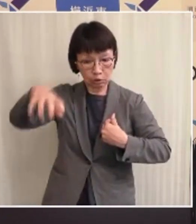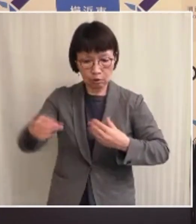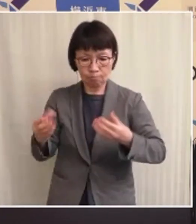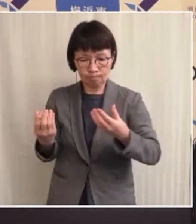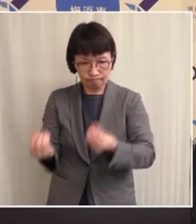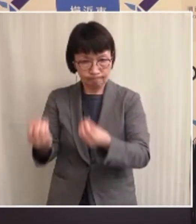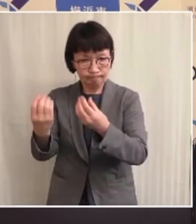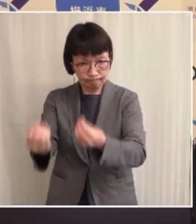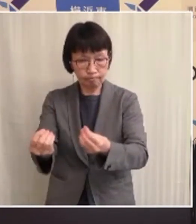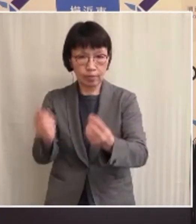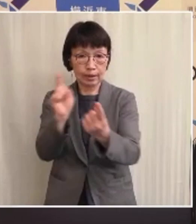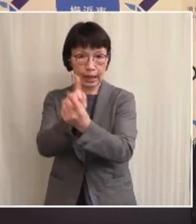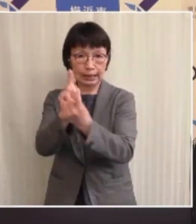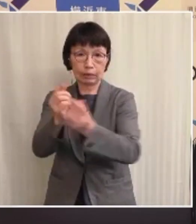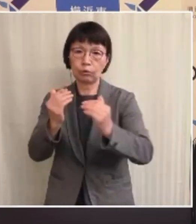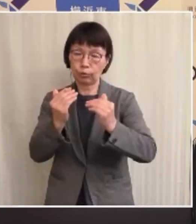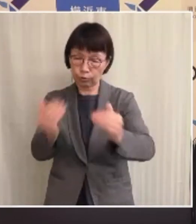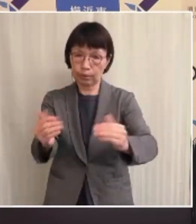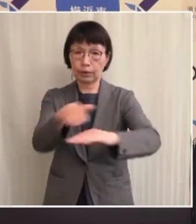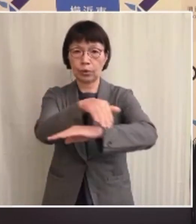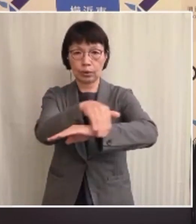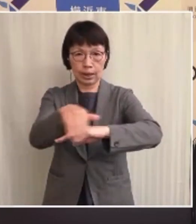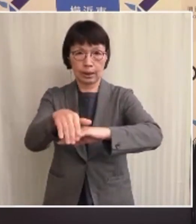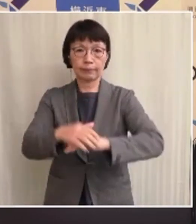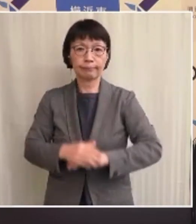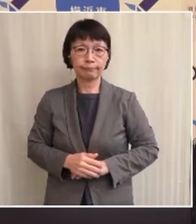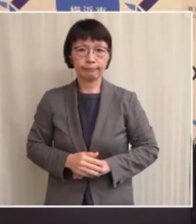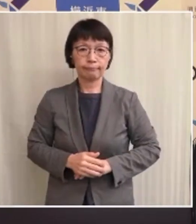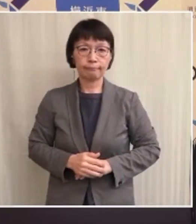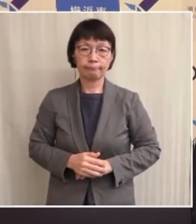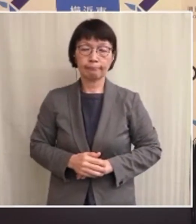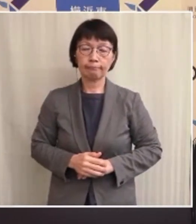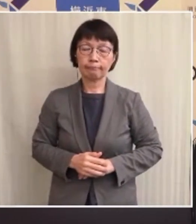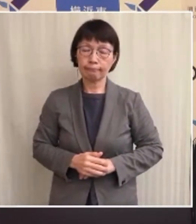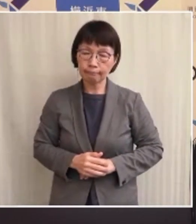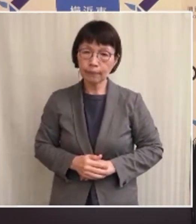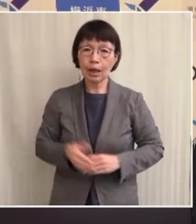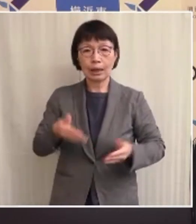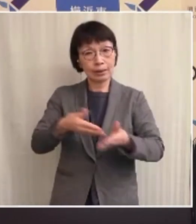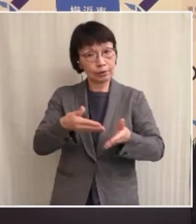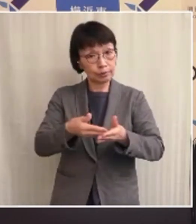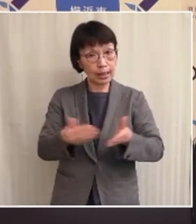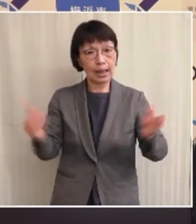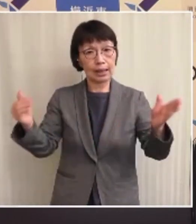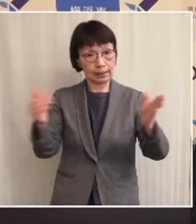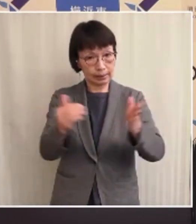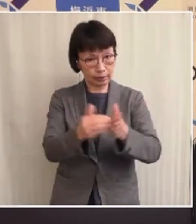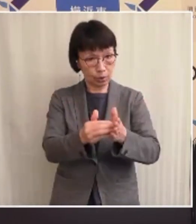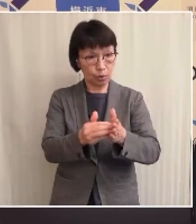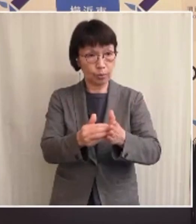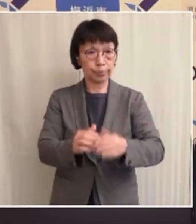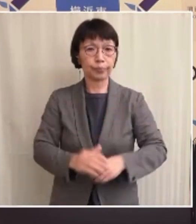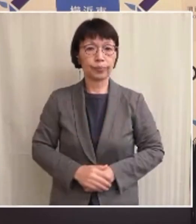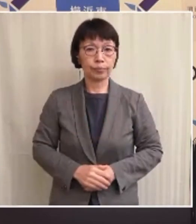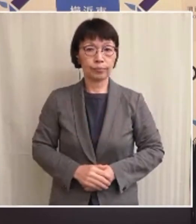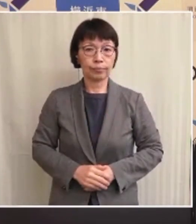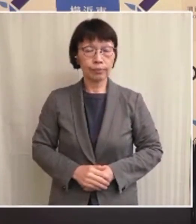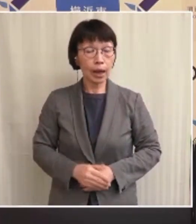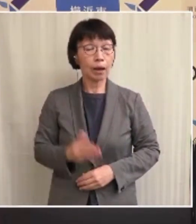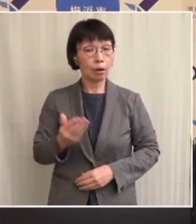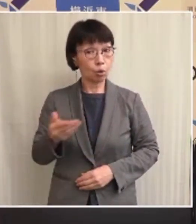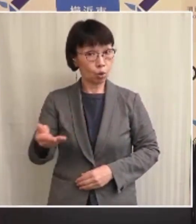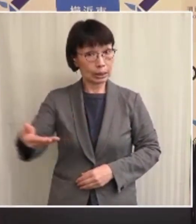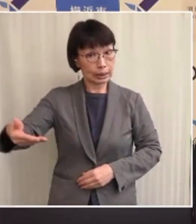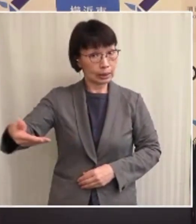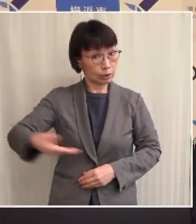を進めていく予定でございます。こちらに関するご説明は以上となります。 はい、それではこの件についてご